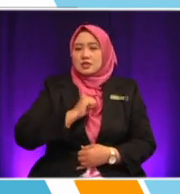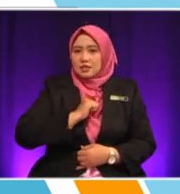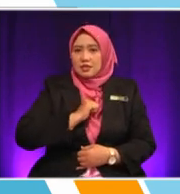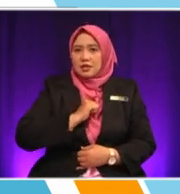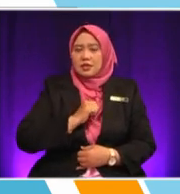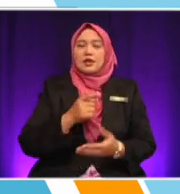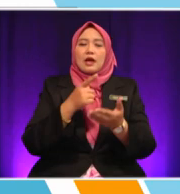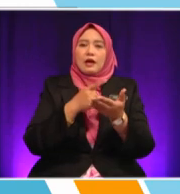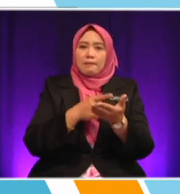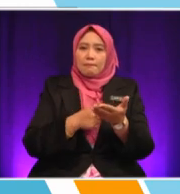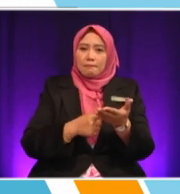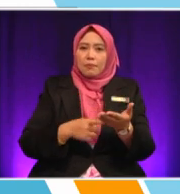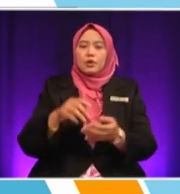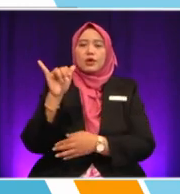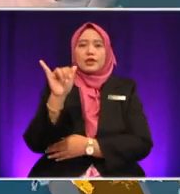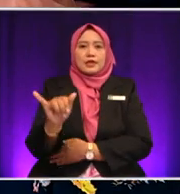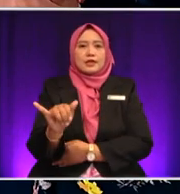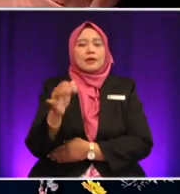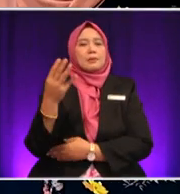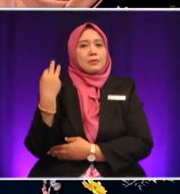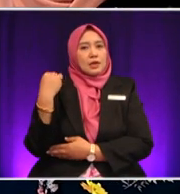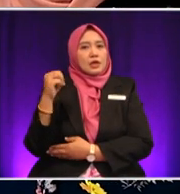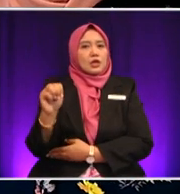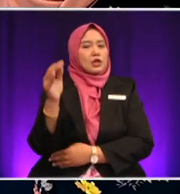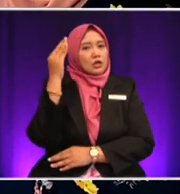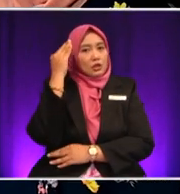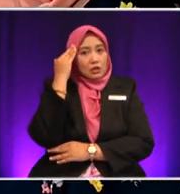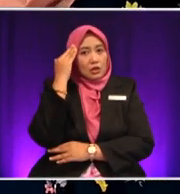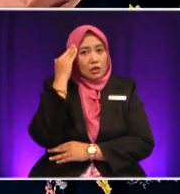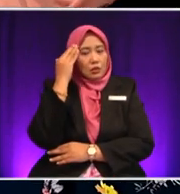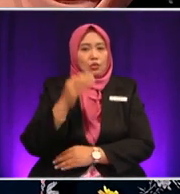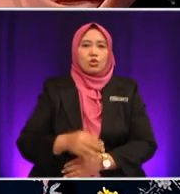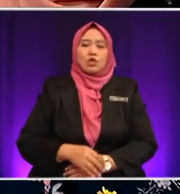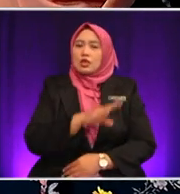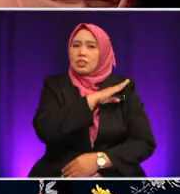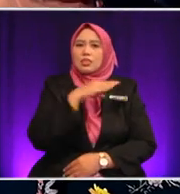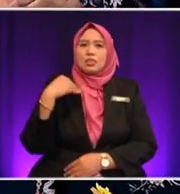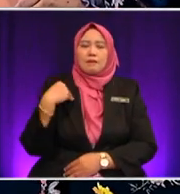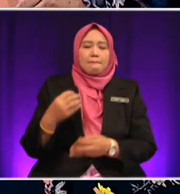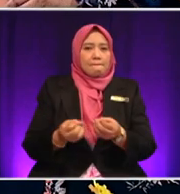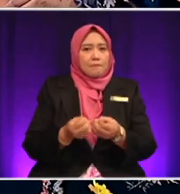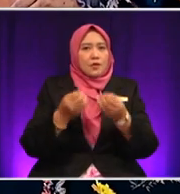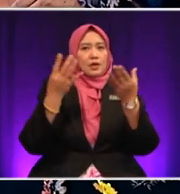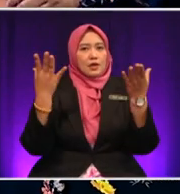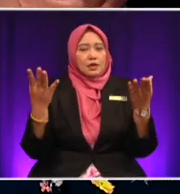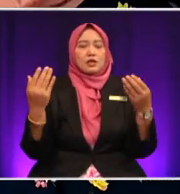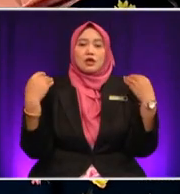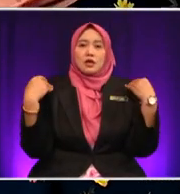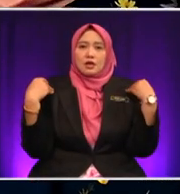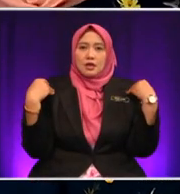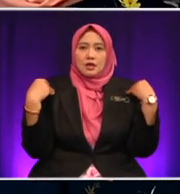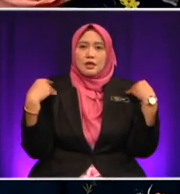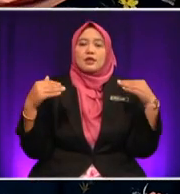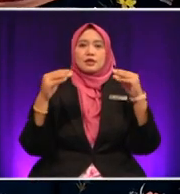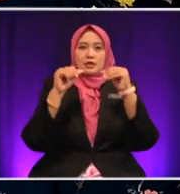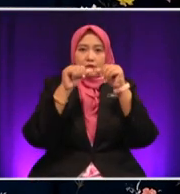tugas lain untuk tajuk ini dan tajuk ini banyak soal lainnya banyak menjurus kepada Aras tinggi dia boleh